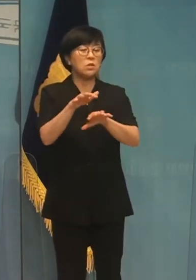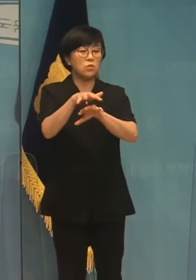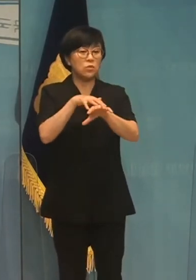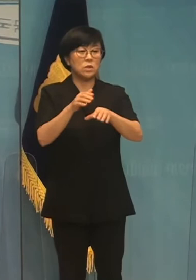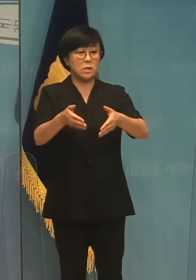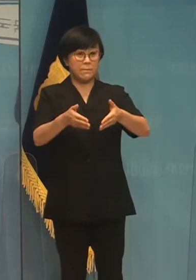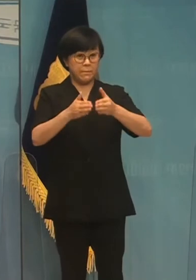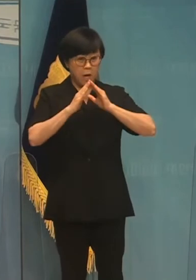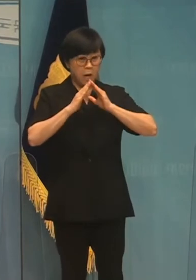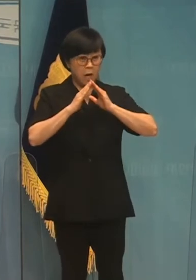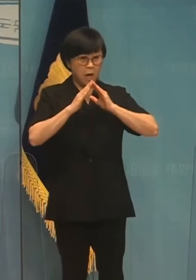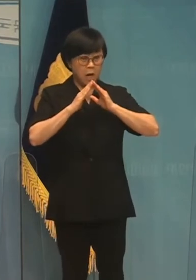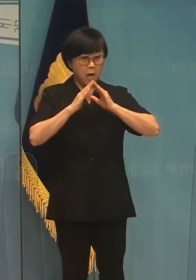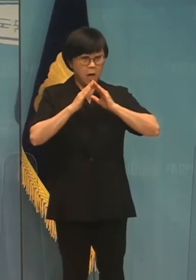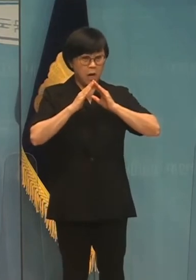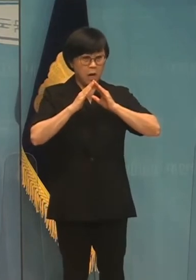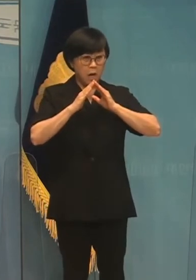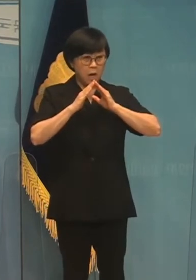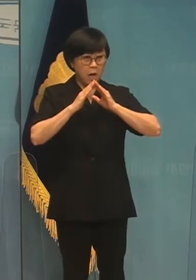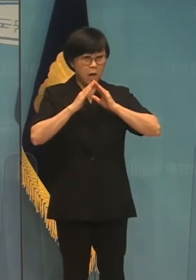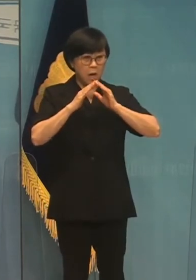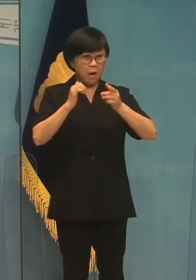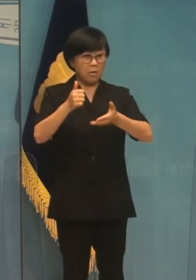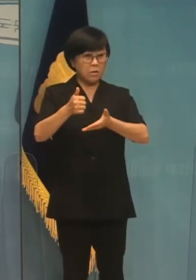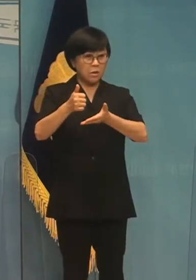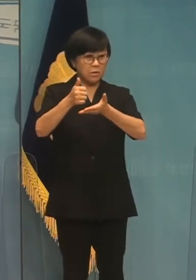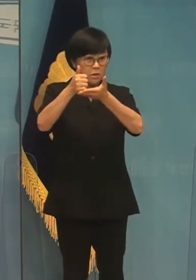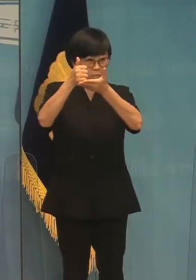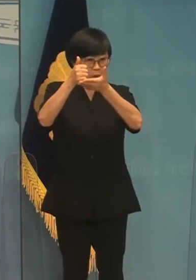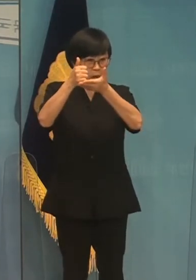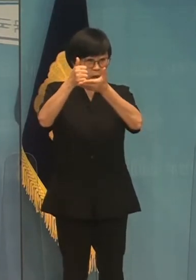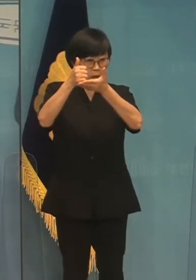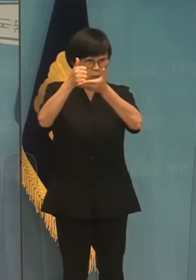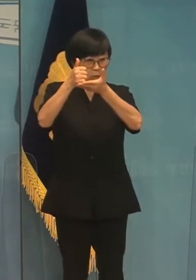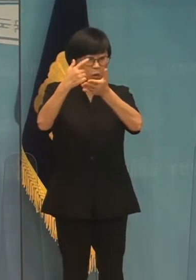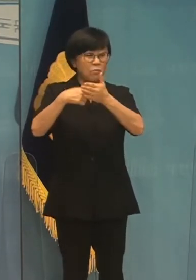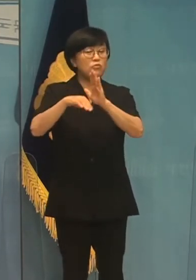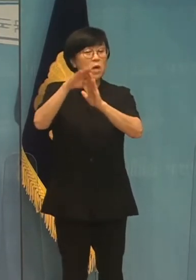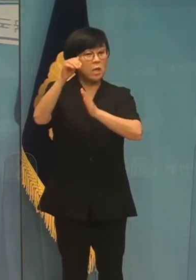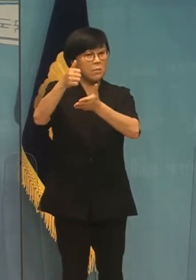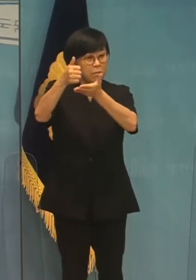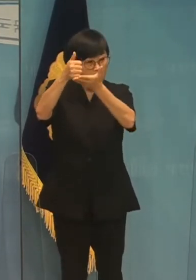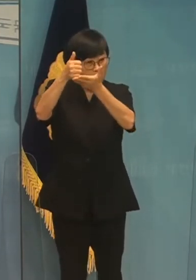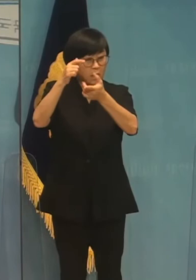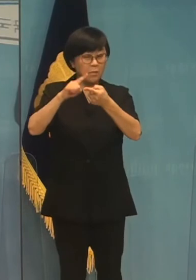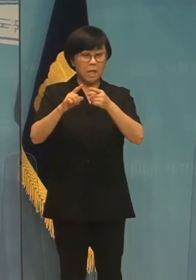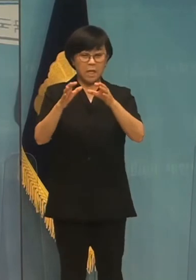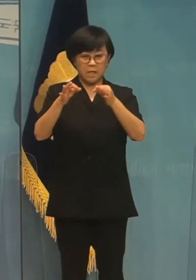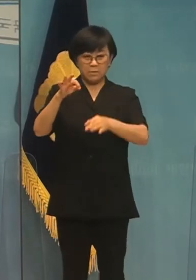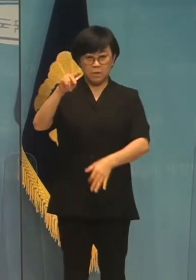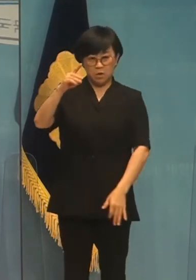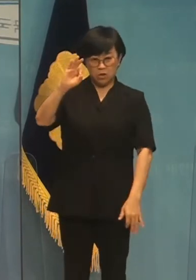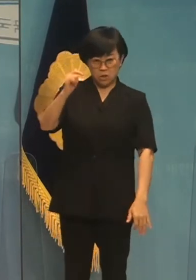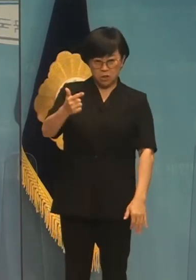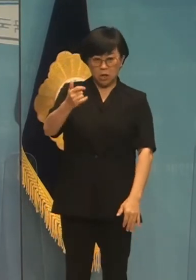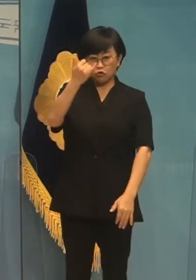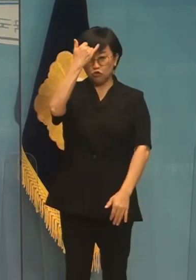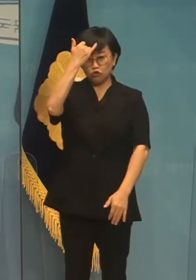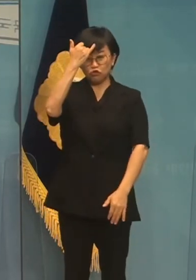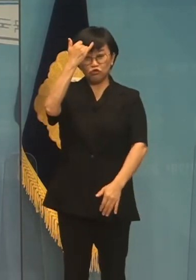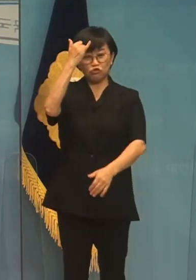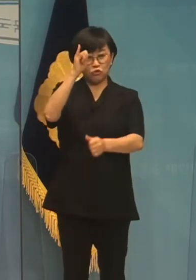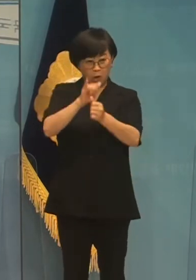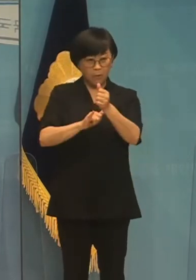만들어 원수님의 전사로 살자며 북한 김정은에게